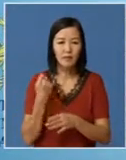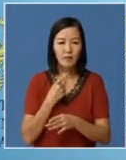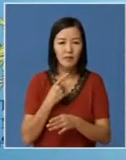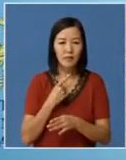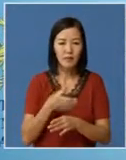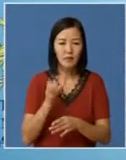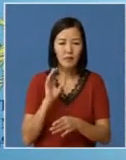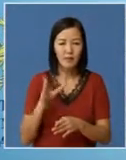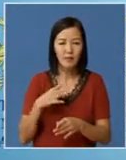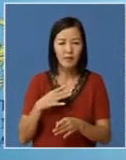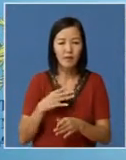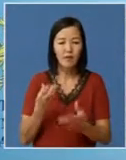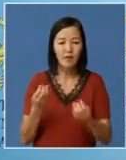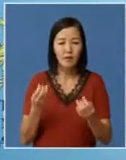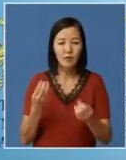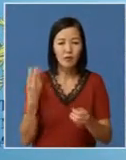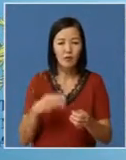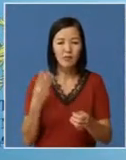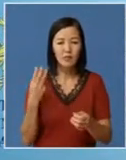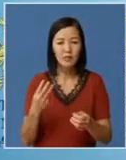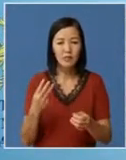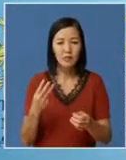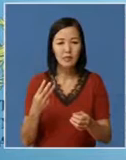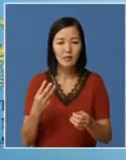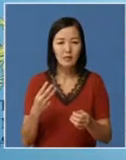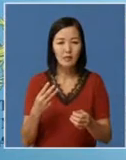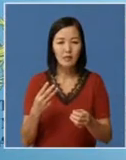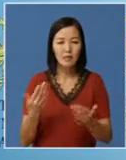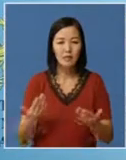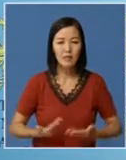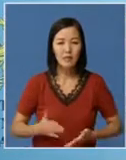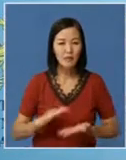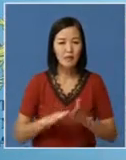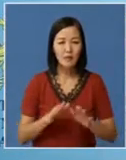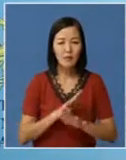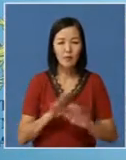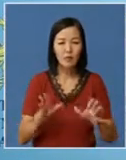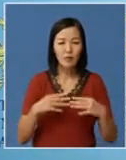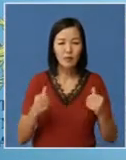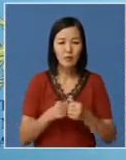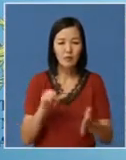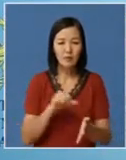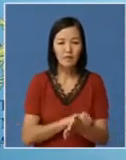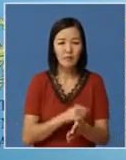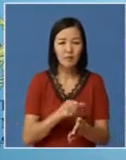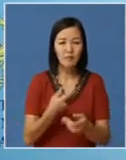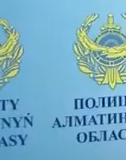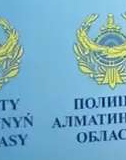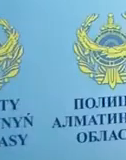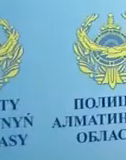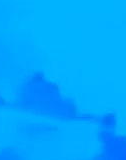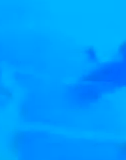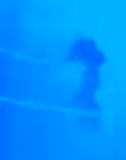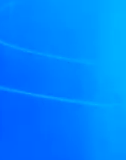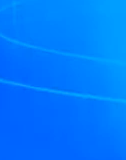напитков. Выявлено также 33 неблагополучных семей и 95 зависимых от алкоголя граждан.